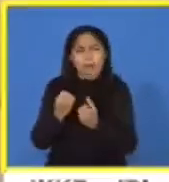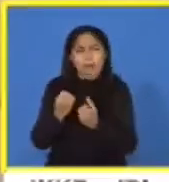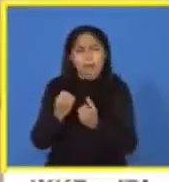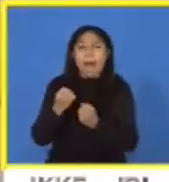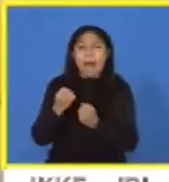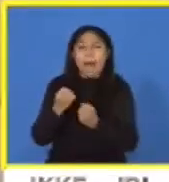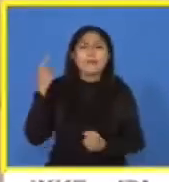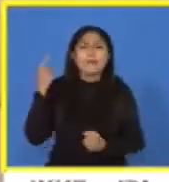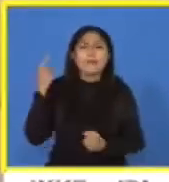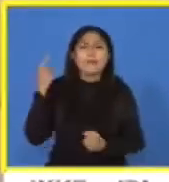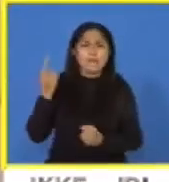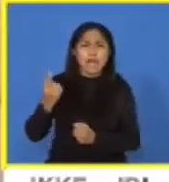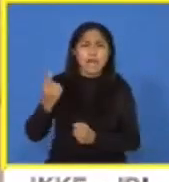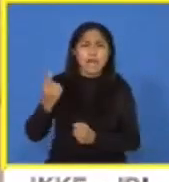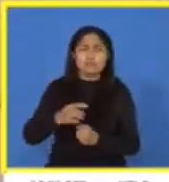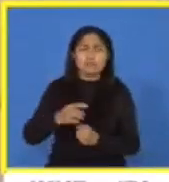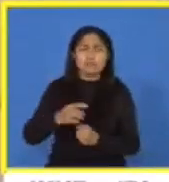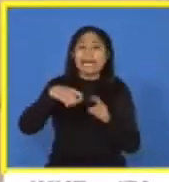perketat